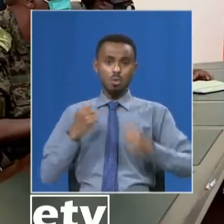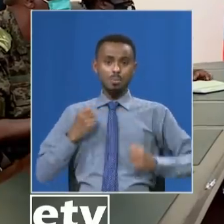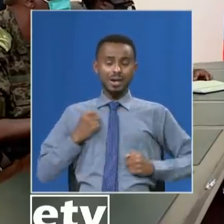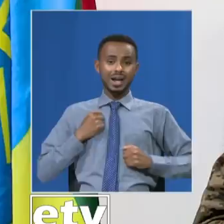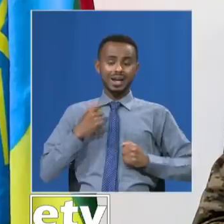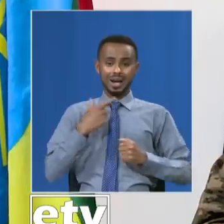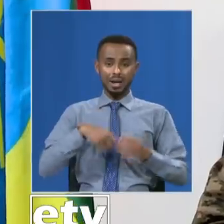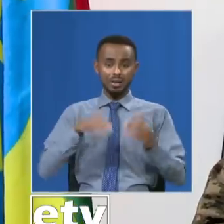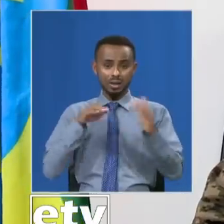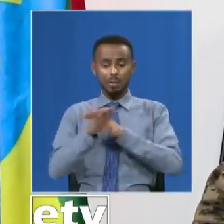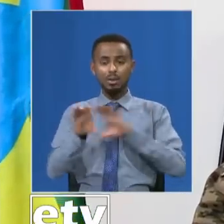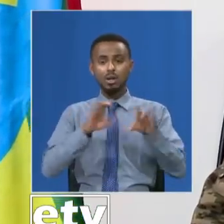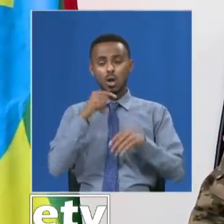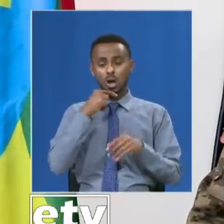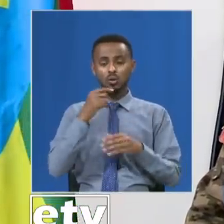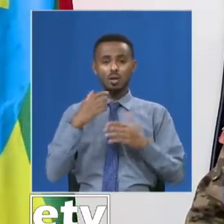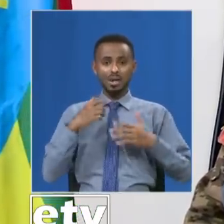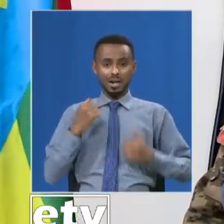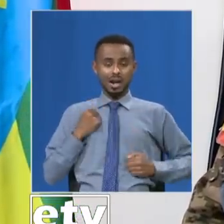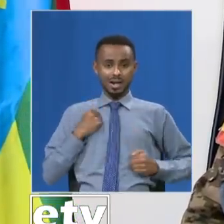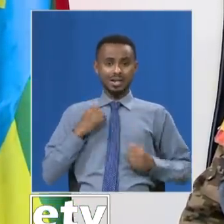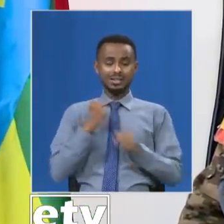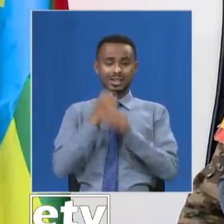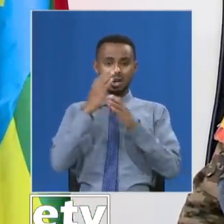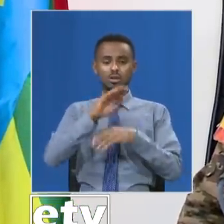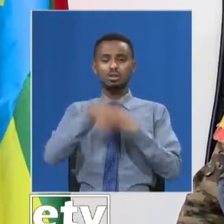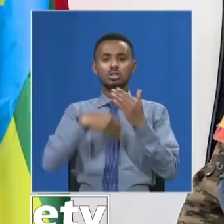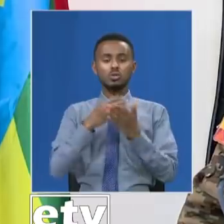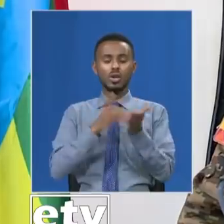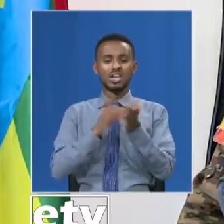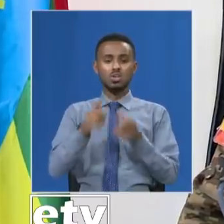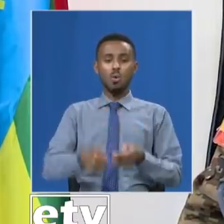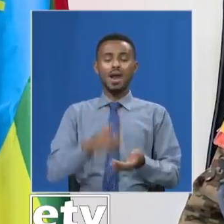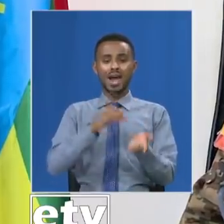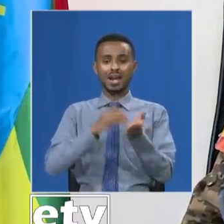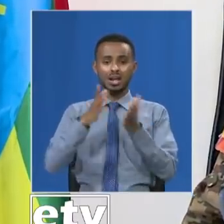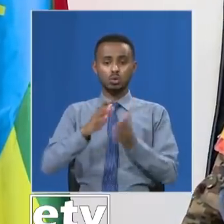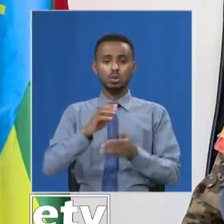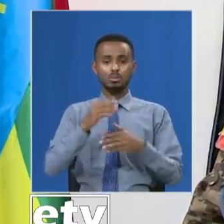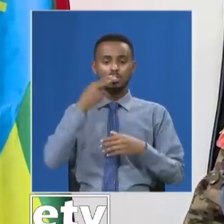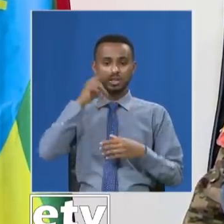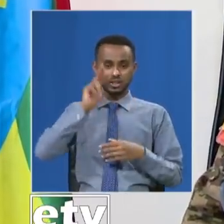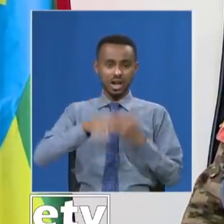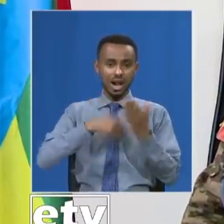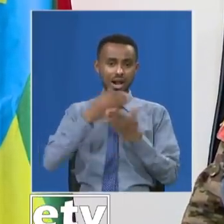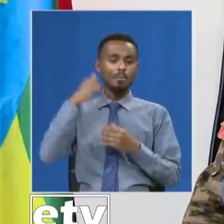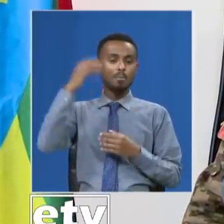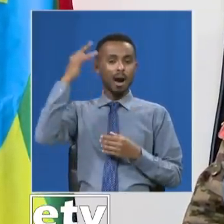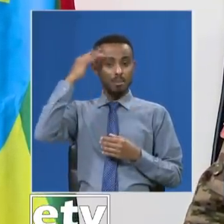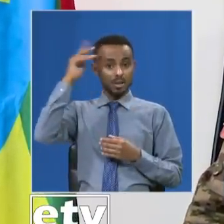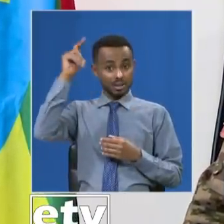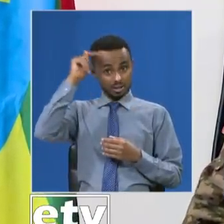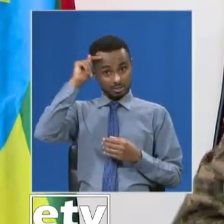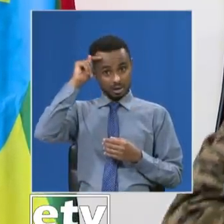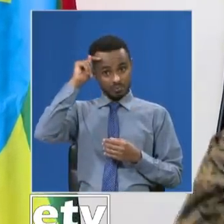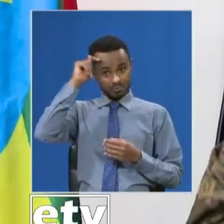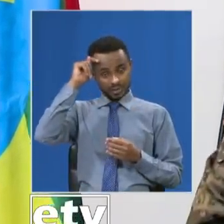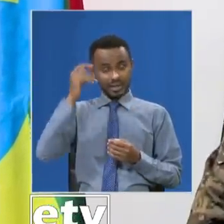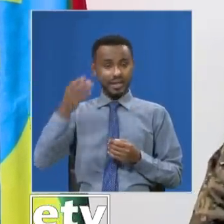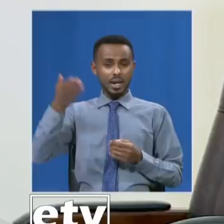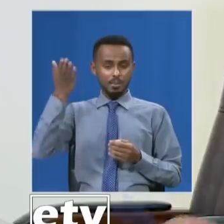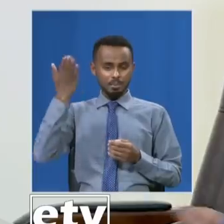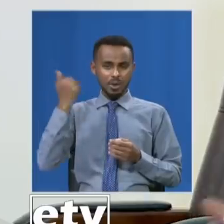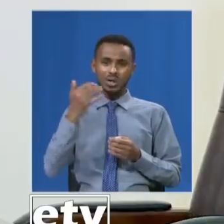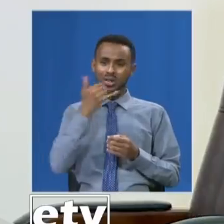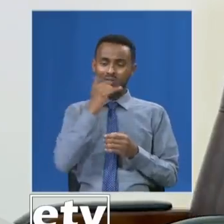ሰራዊት እንዲገባ ተደርጓል ያሉት የመከላከያ ሰራዊት ኢንዶክትሪኔሽን ዋና ዳይሬክተር ሜጀር ጀነራል ማመር ተሰማ